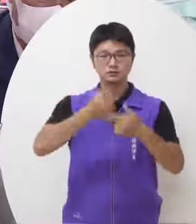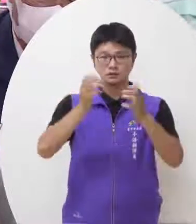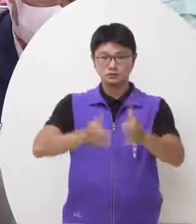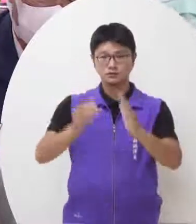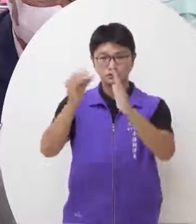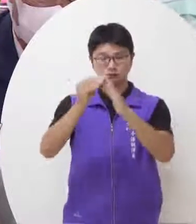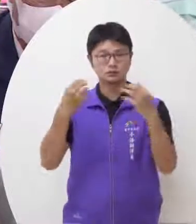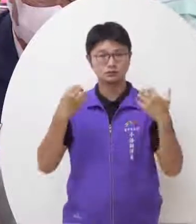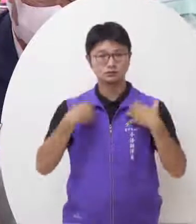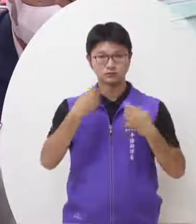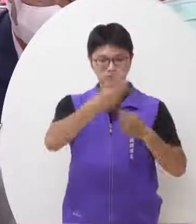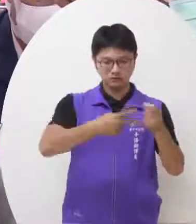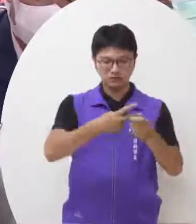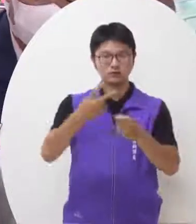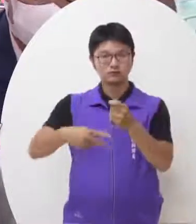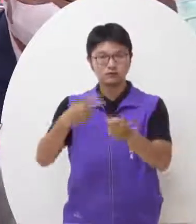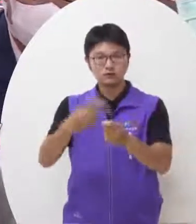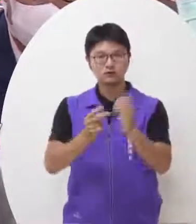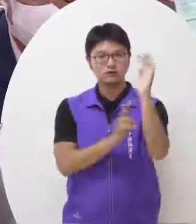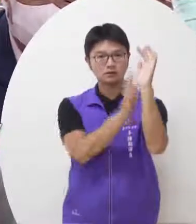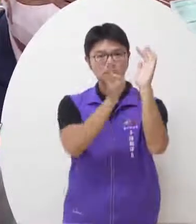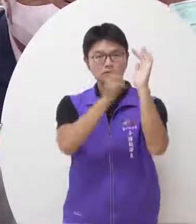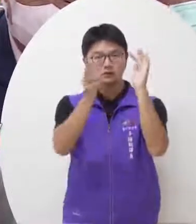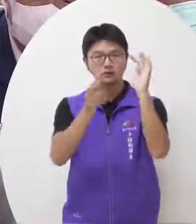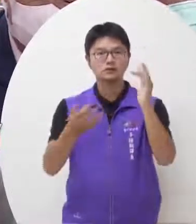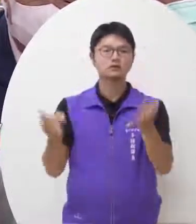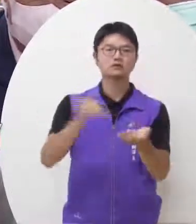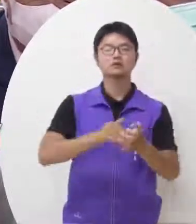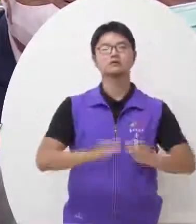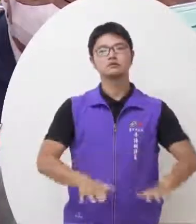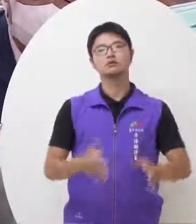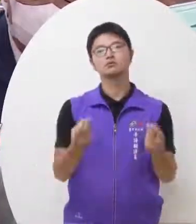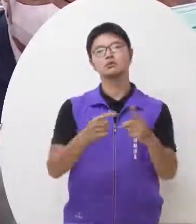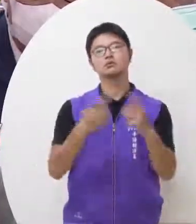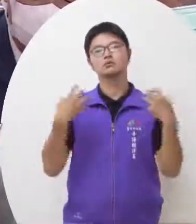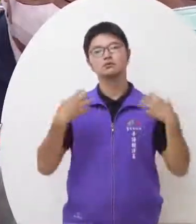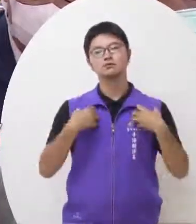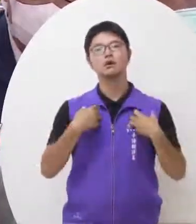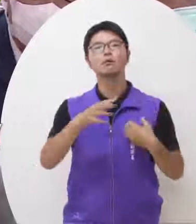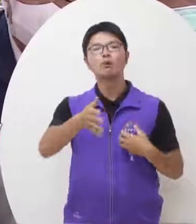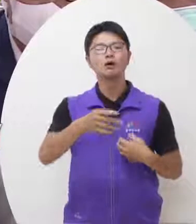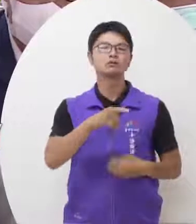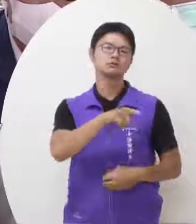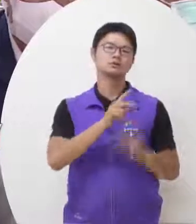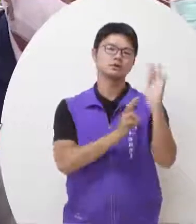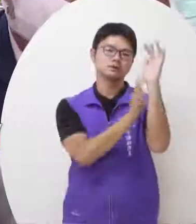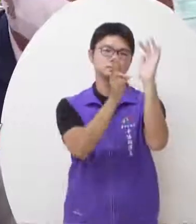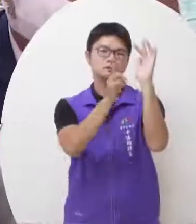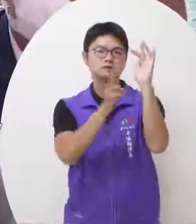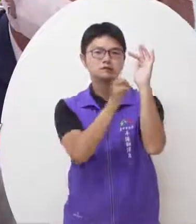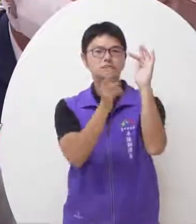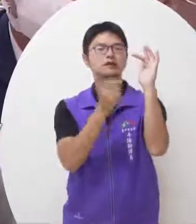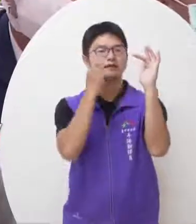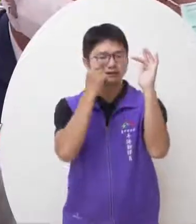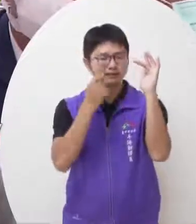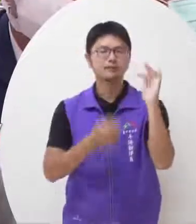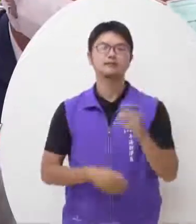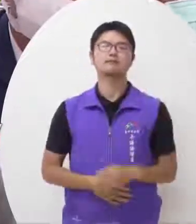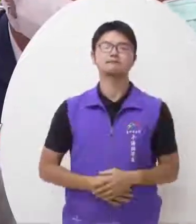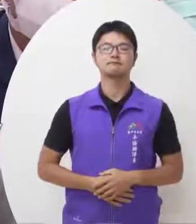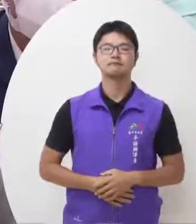都没人要加，怎么说，第一歹加，第二高发，希望这个市场你